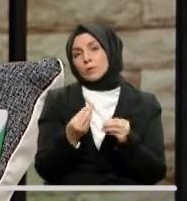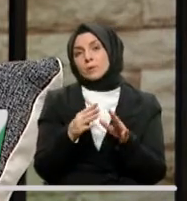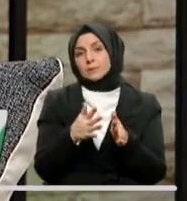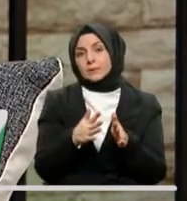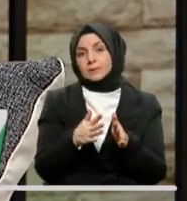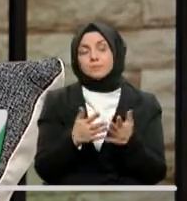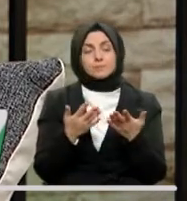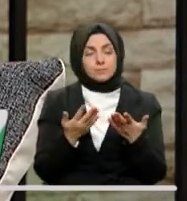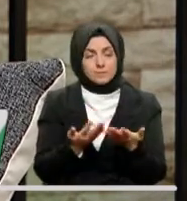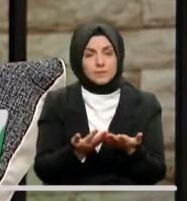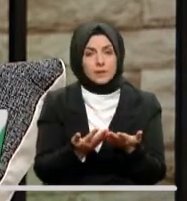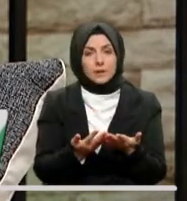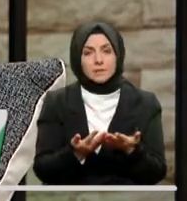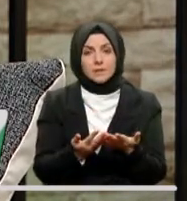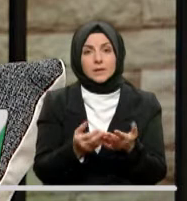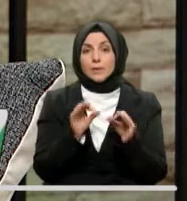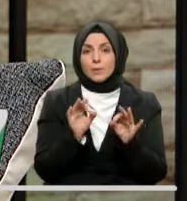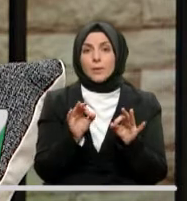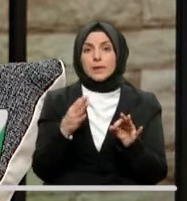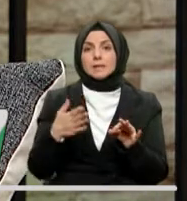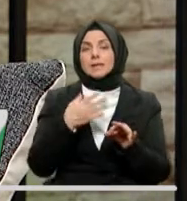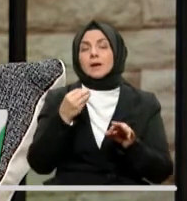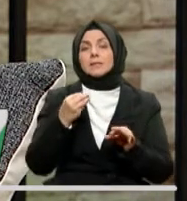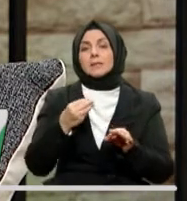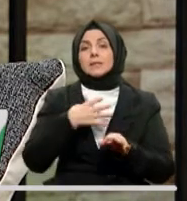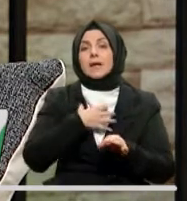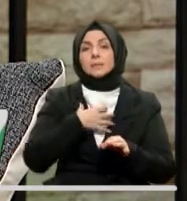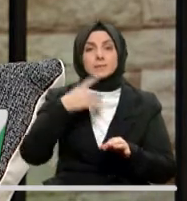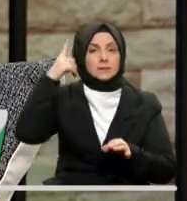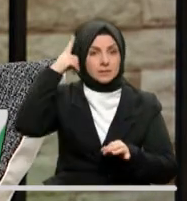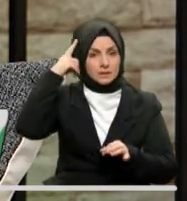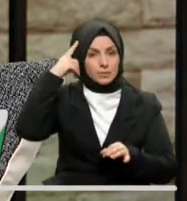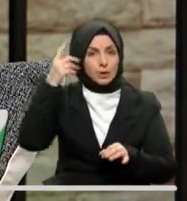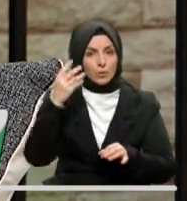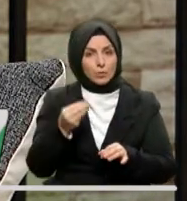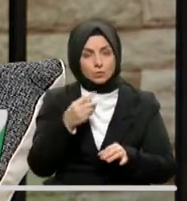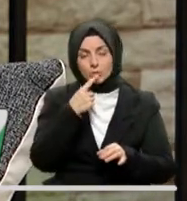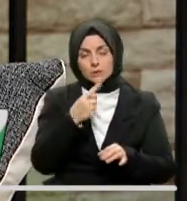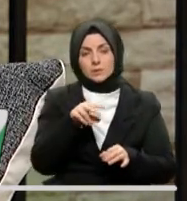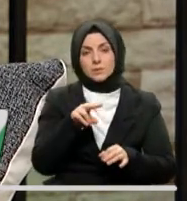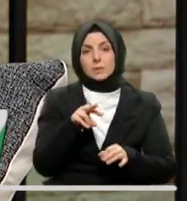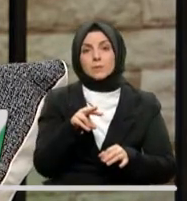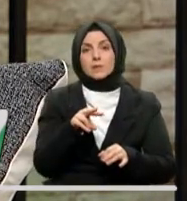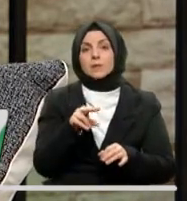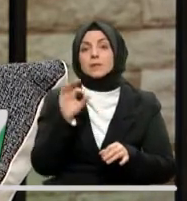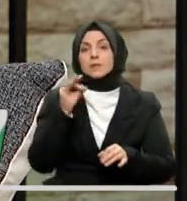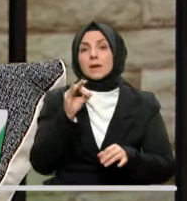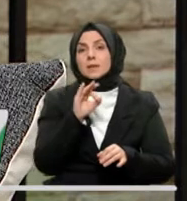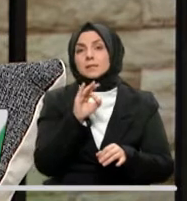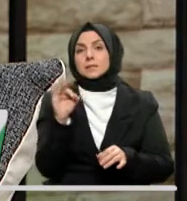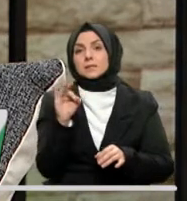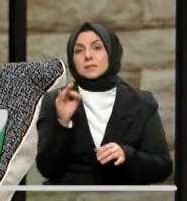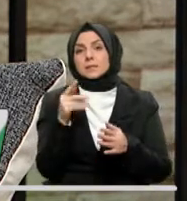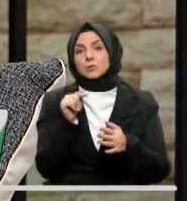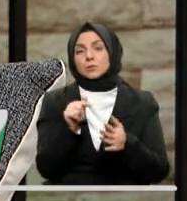bu şekilde biraz daha bizim gözümüzün açılmaya ihtiyacım var bir ve dediğim gibi Yani değersizlik şu kabul bir